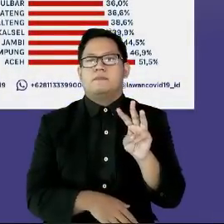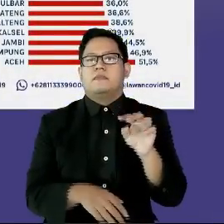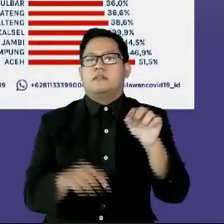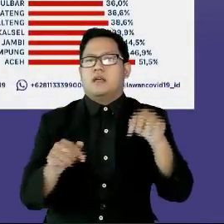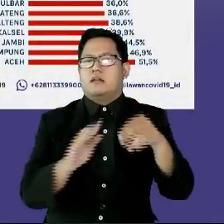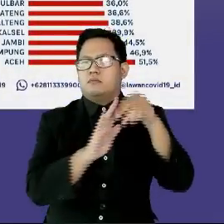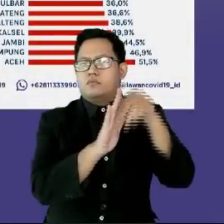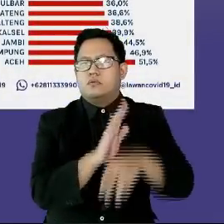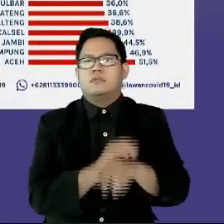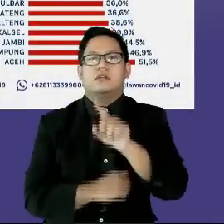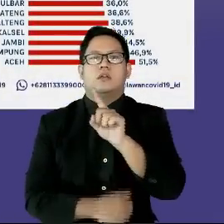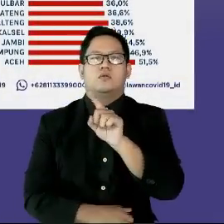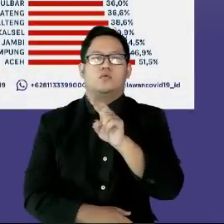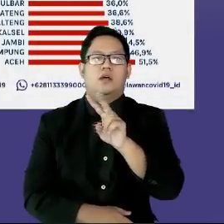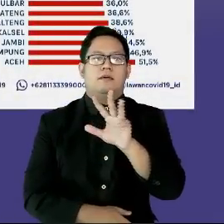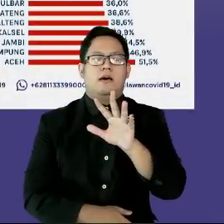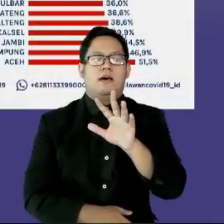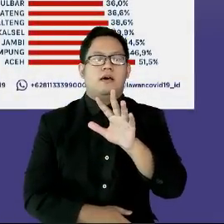menjadi 125.102